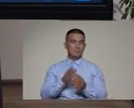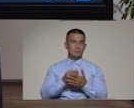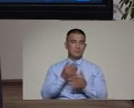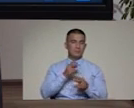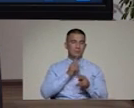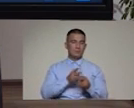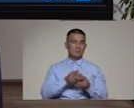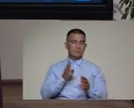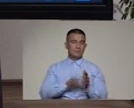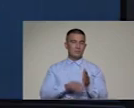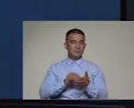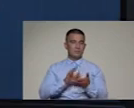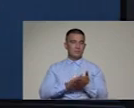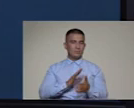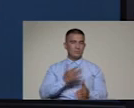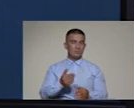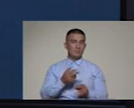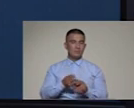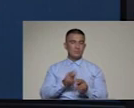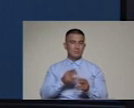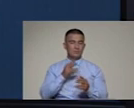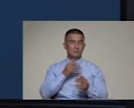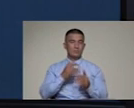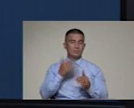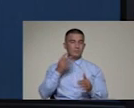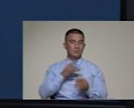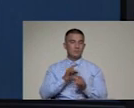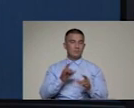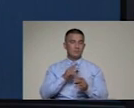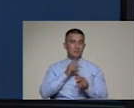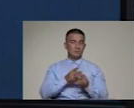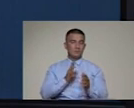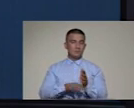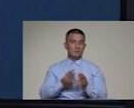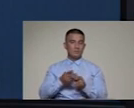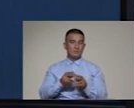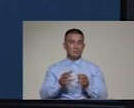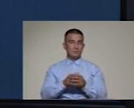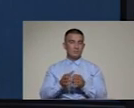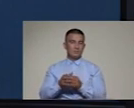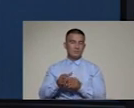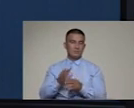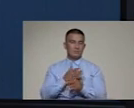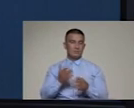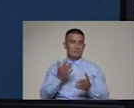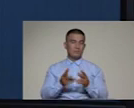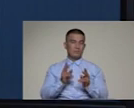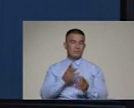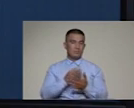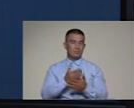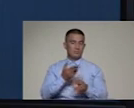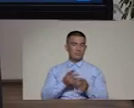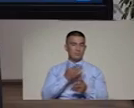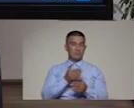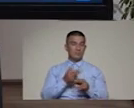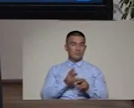metalmaslarni belgilamadik. Endi quyida berilgan metalmaslarni agregat holatlarga ajratib chiqamiz. Agarda men dumaloqqa